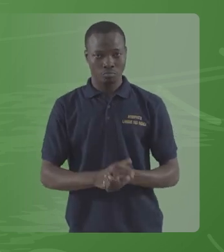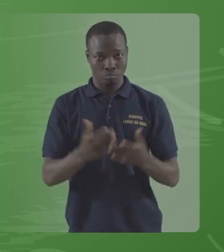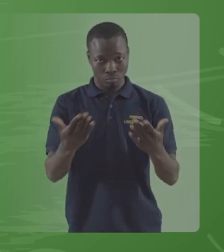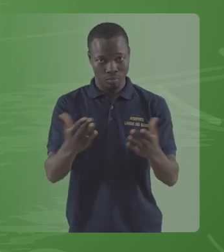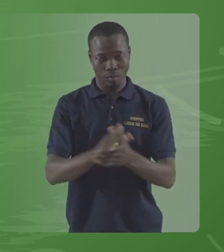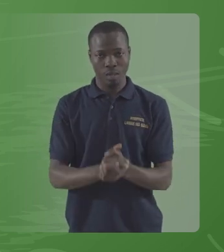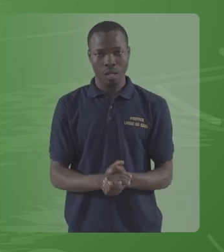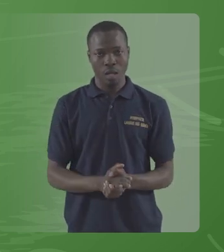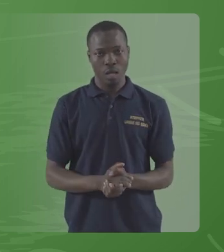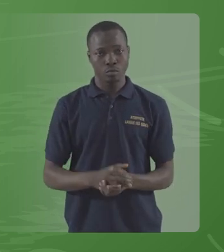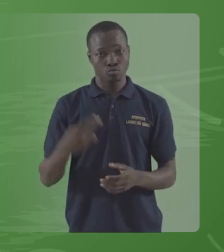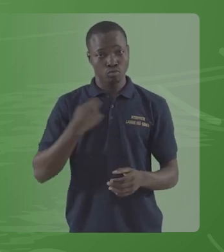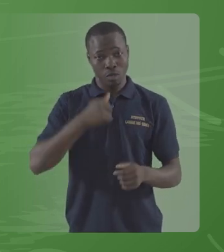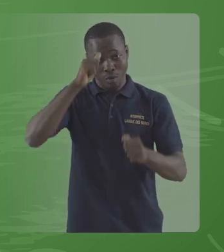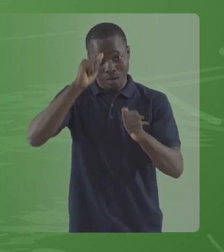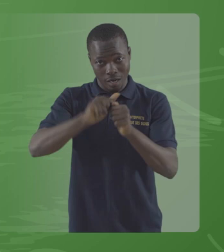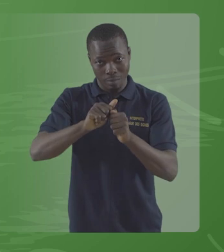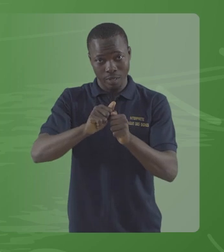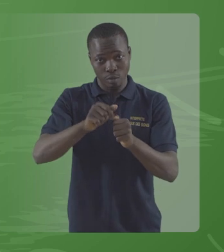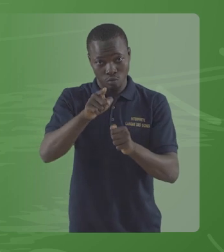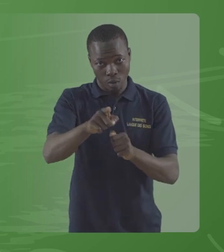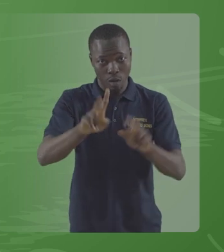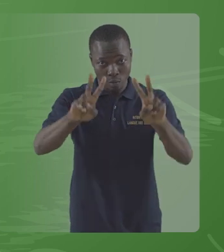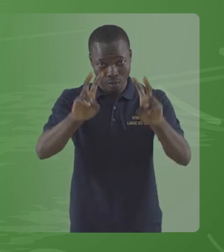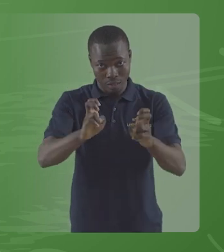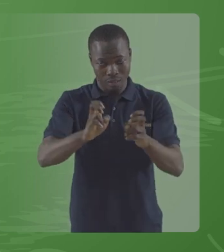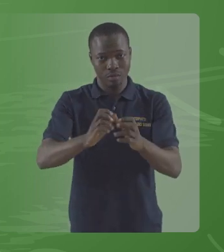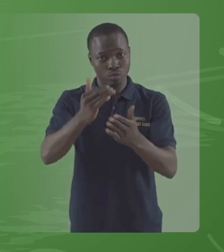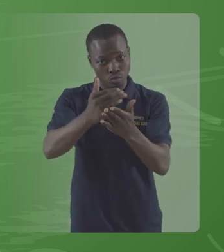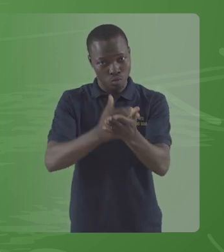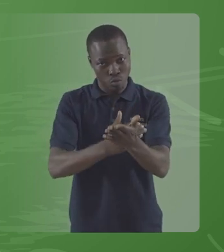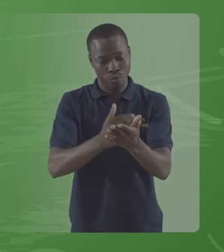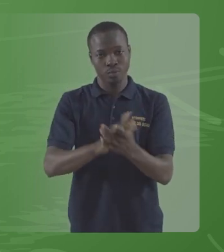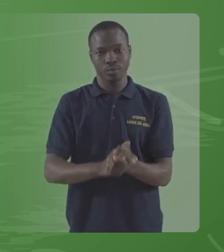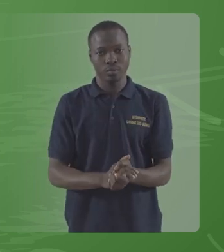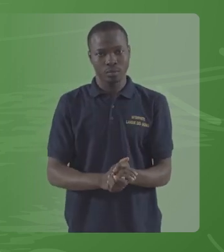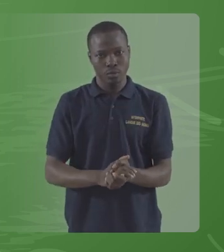nous allons rappeler le titre de la leçon.